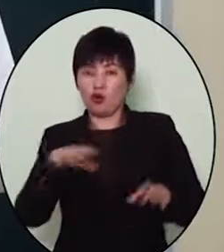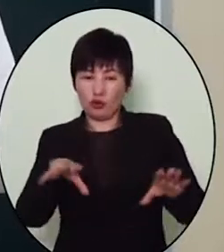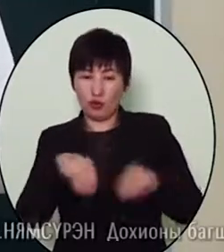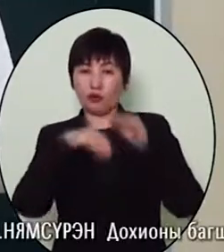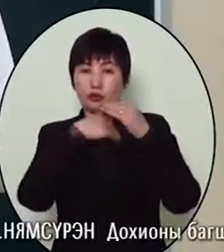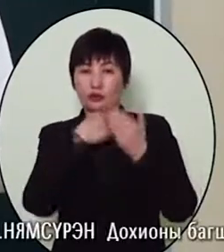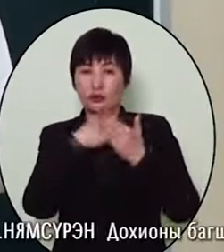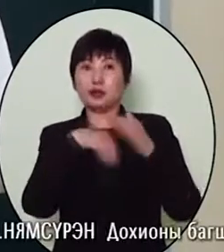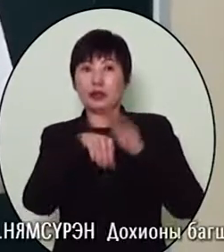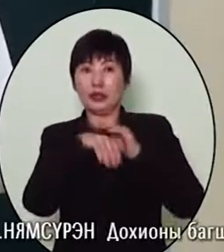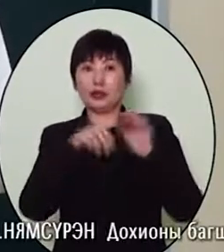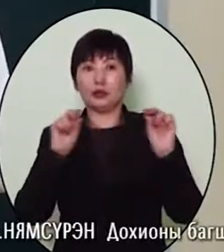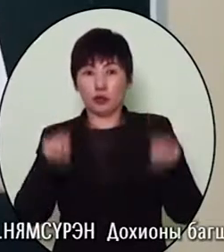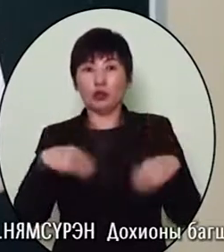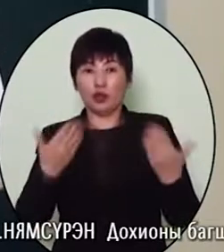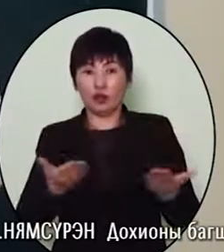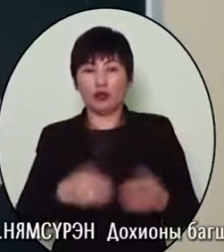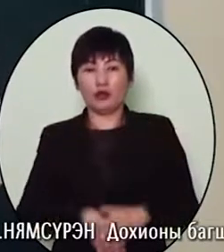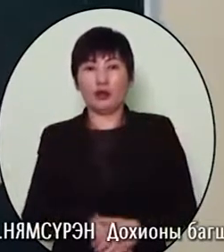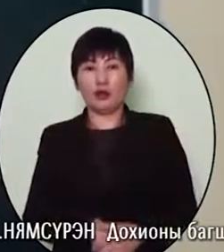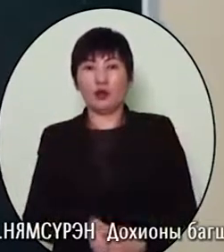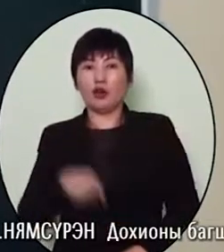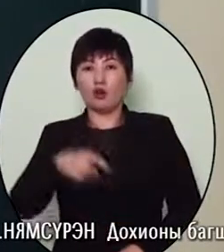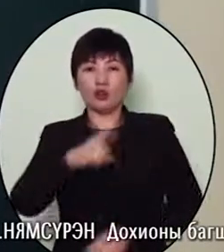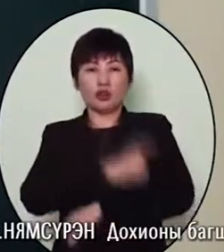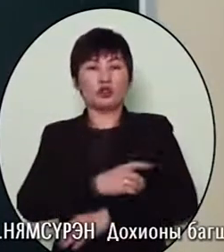өөртөө дадал болгороо гэж багш нь уриалж байна.